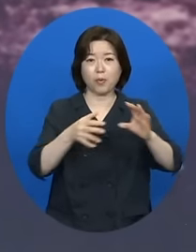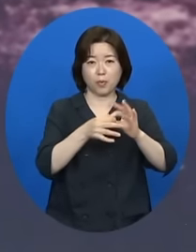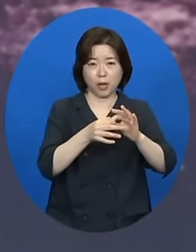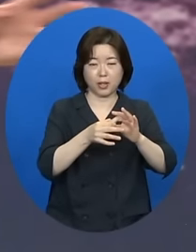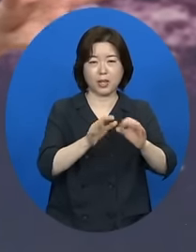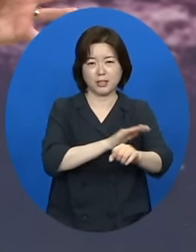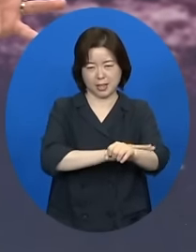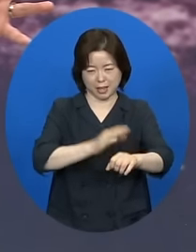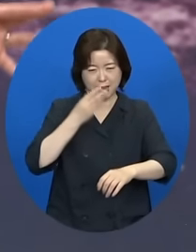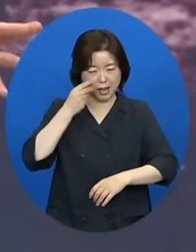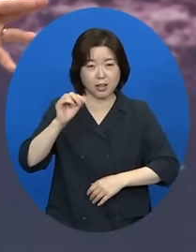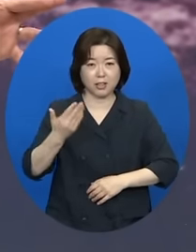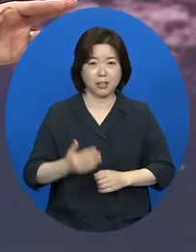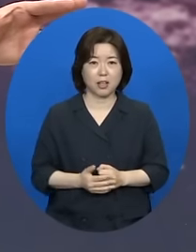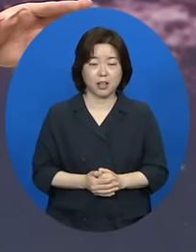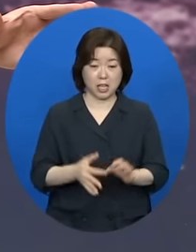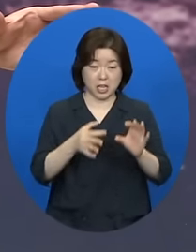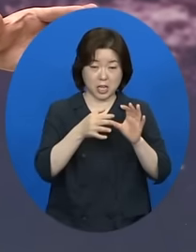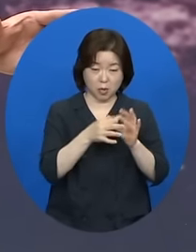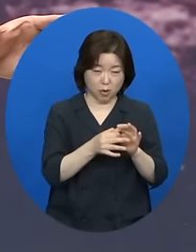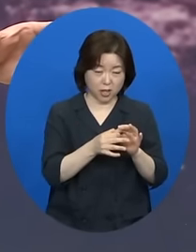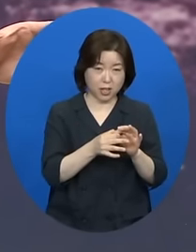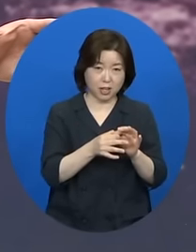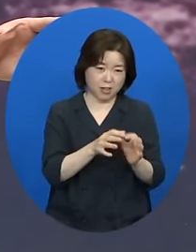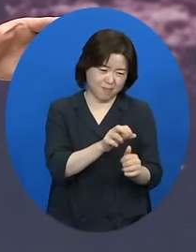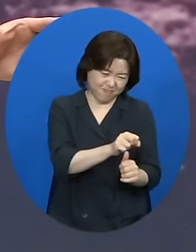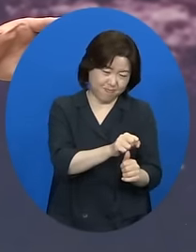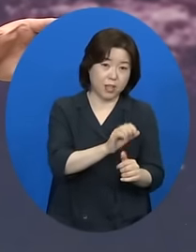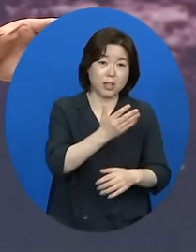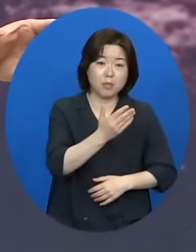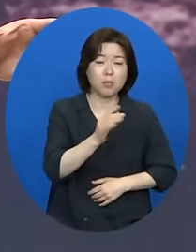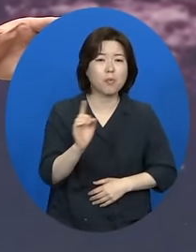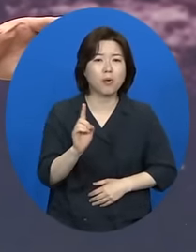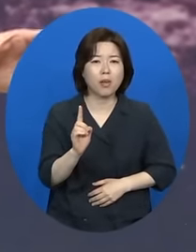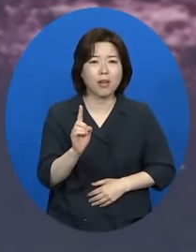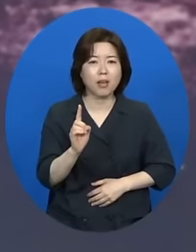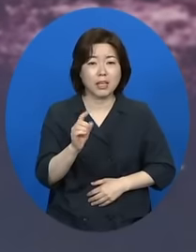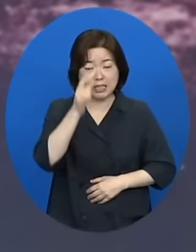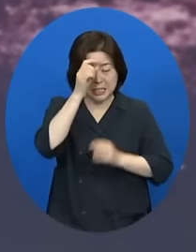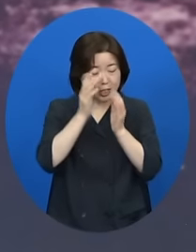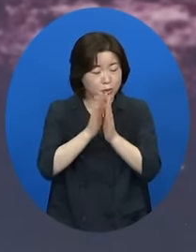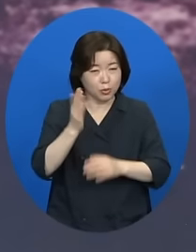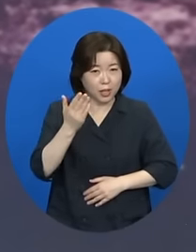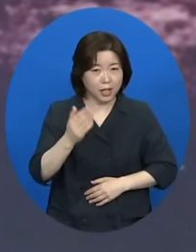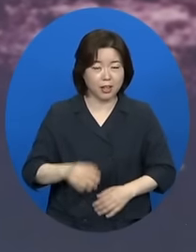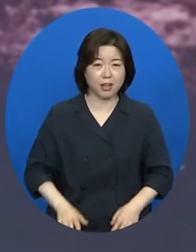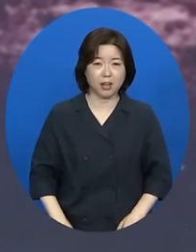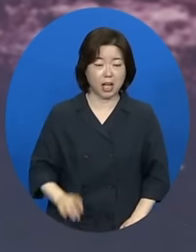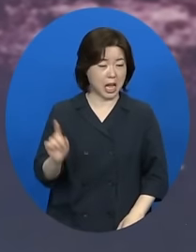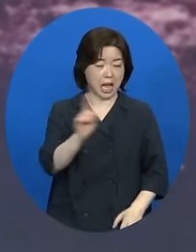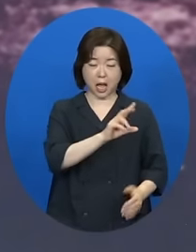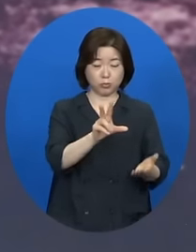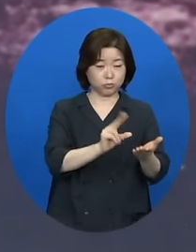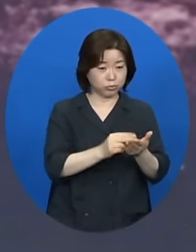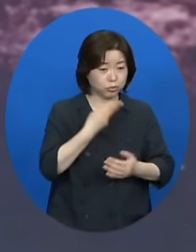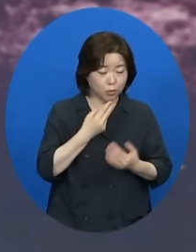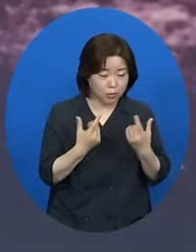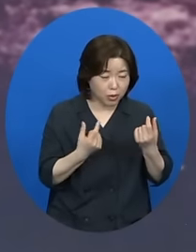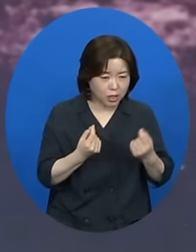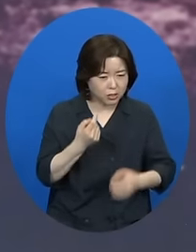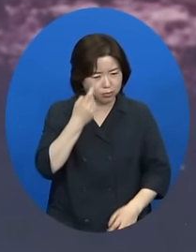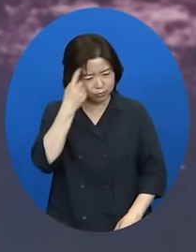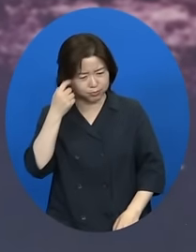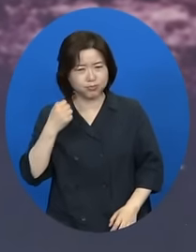또한 관계가 묶이게 되면 여러분 기도가 됩니까? 아니 아무런 문제가 없는 것 같은데 왜